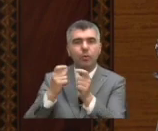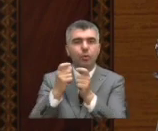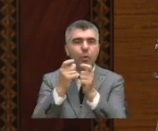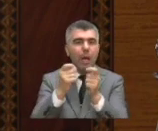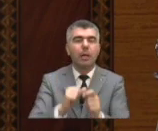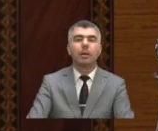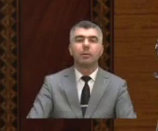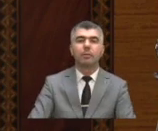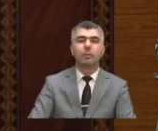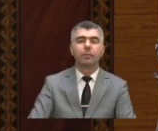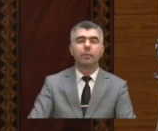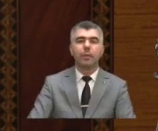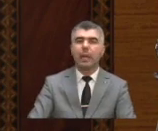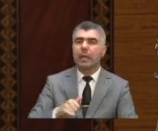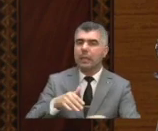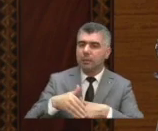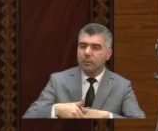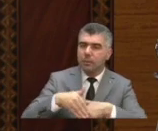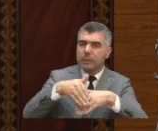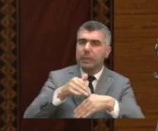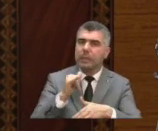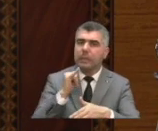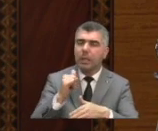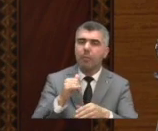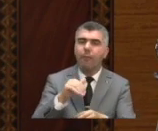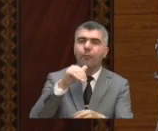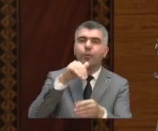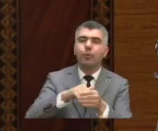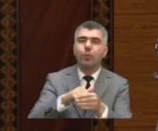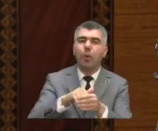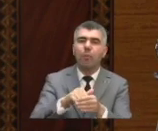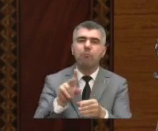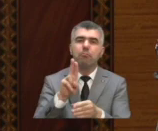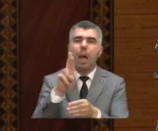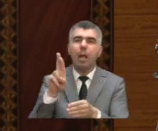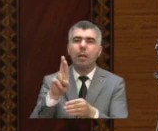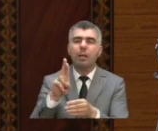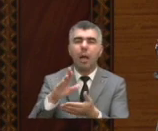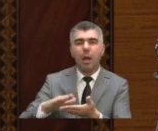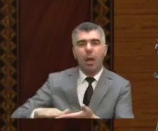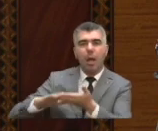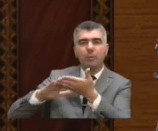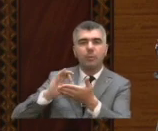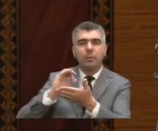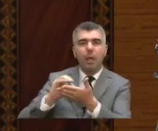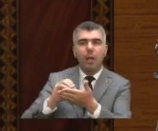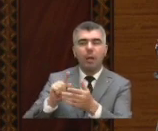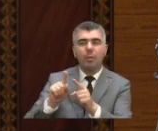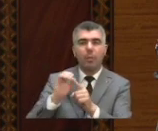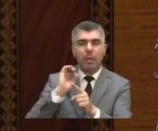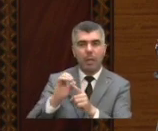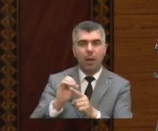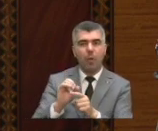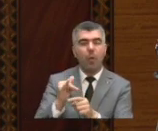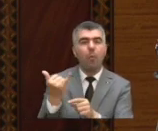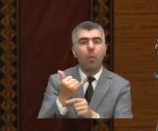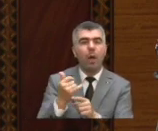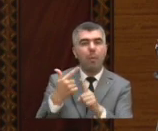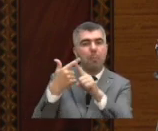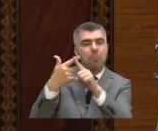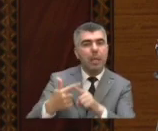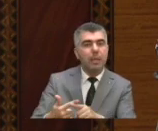ستواصل الحكومه العمل على تفعيل صندوق محمد السادس للاستثمار باعتباره رافعه للاستثمارات